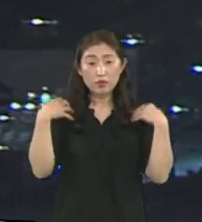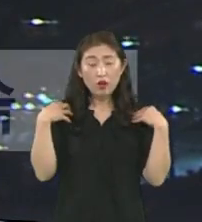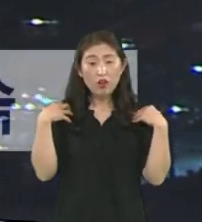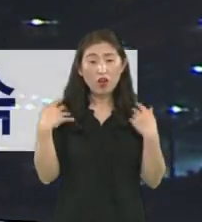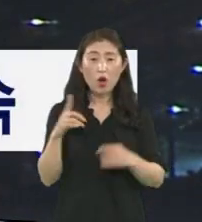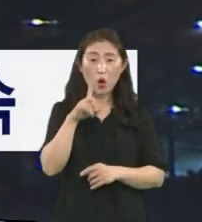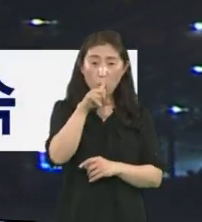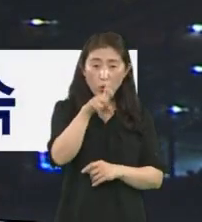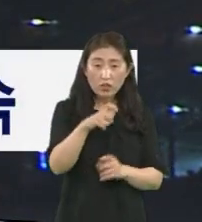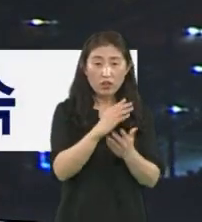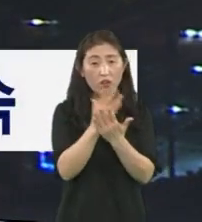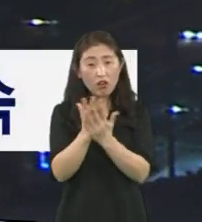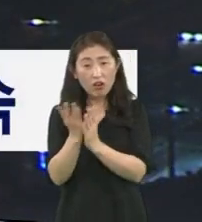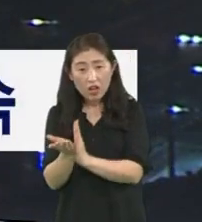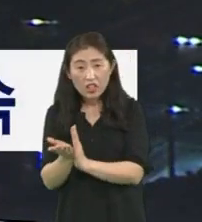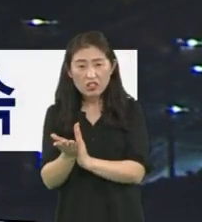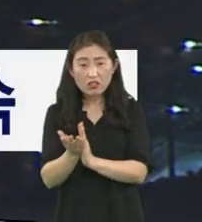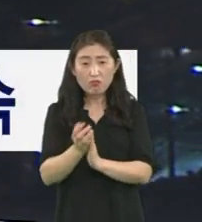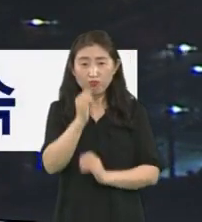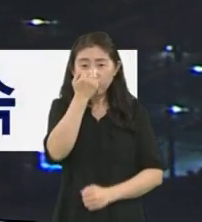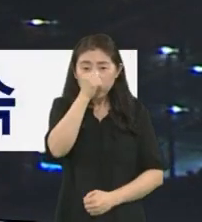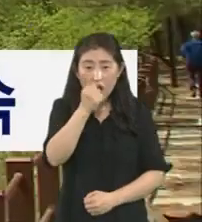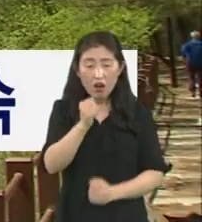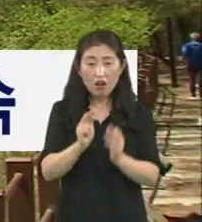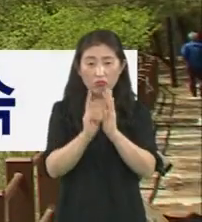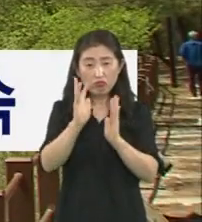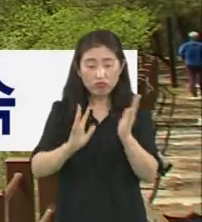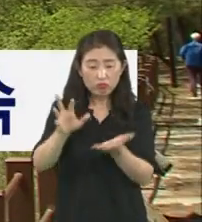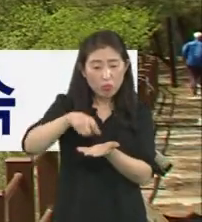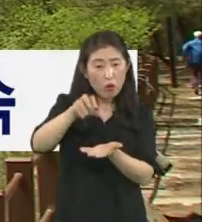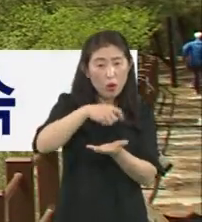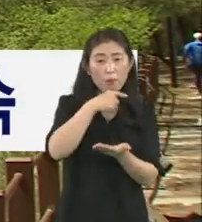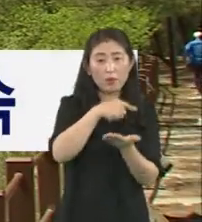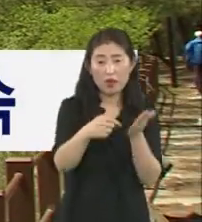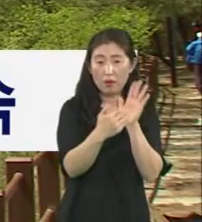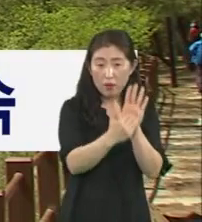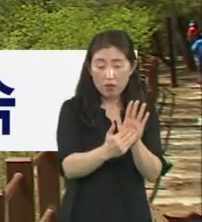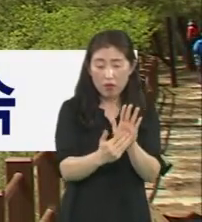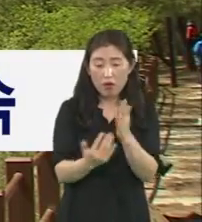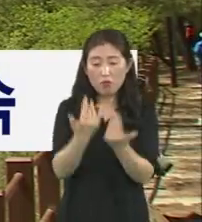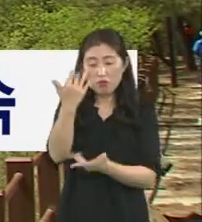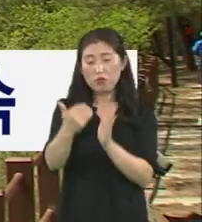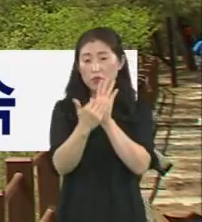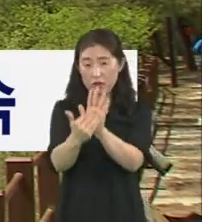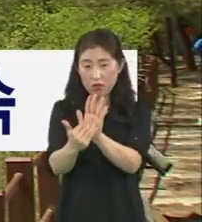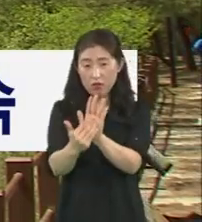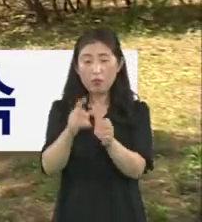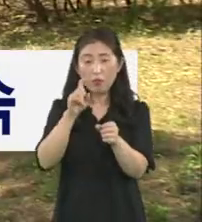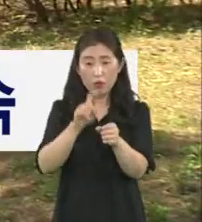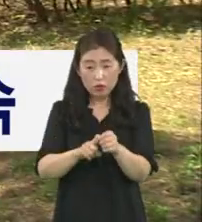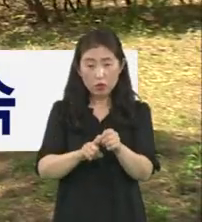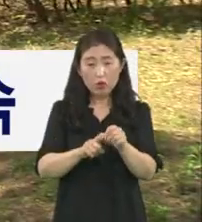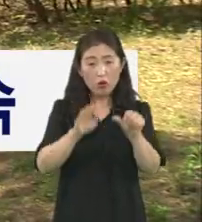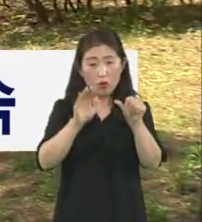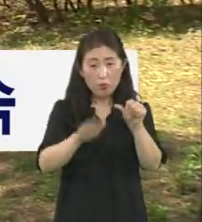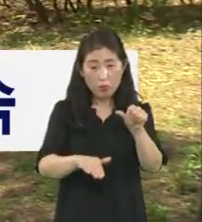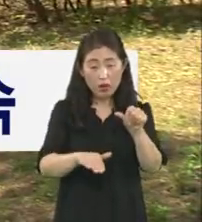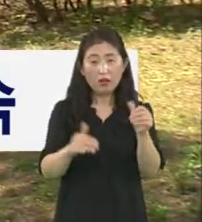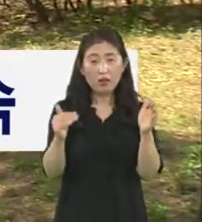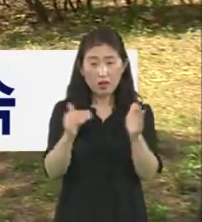산림청은 산나물 생산철을 맞아 무분별한 임산물 채취로 인한 피해와 산불 발생 위험을 차단하기 위해 이번